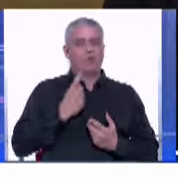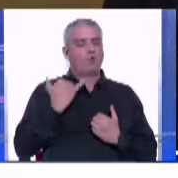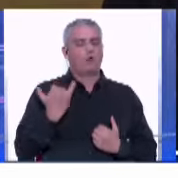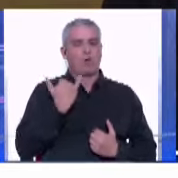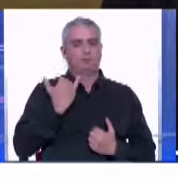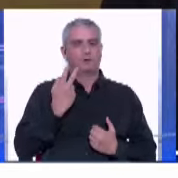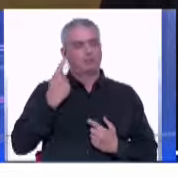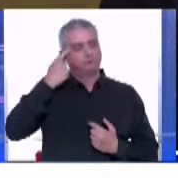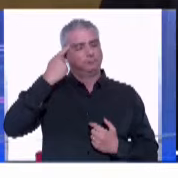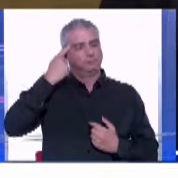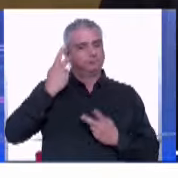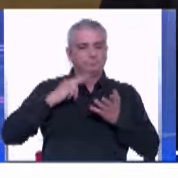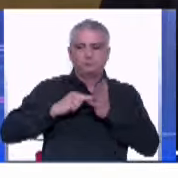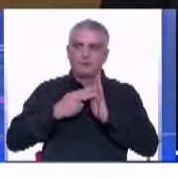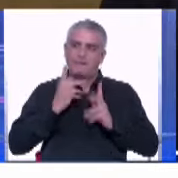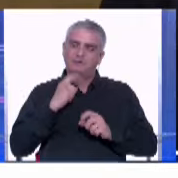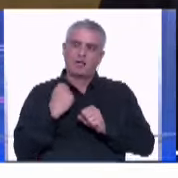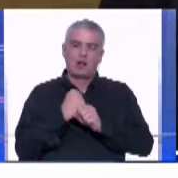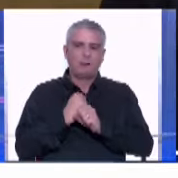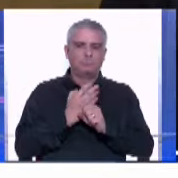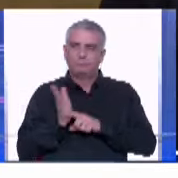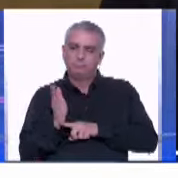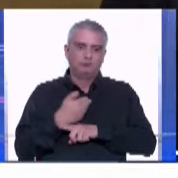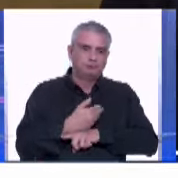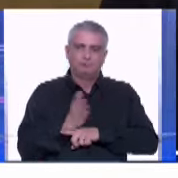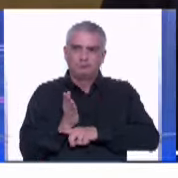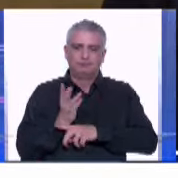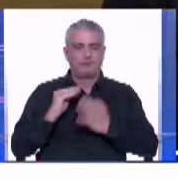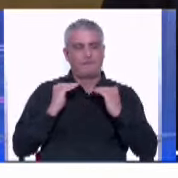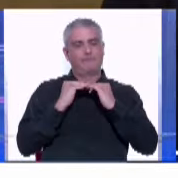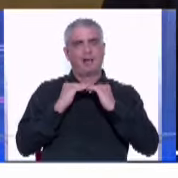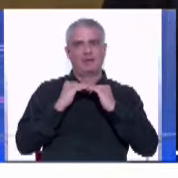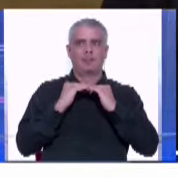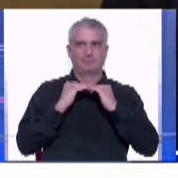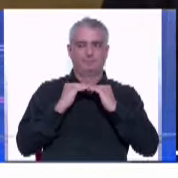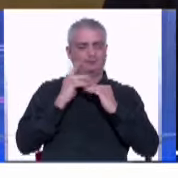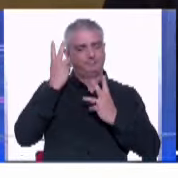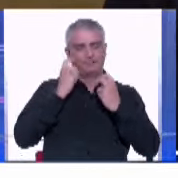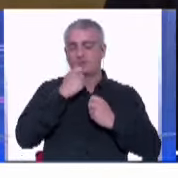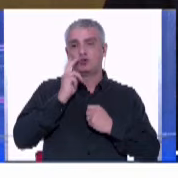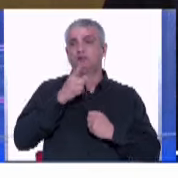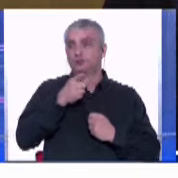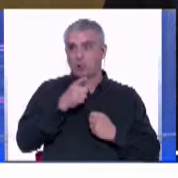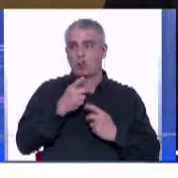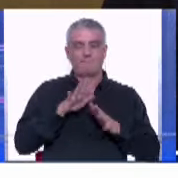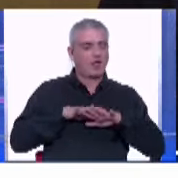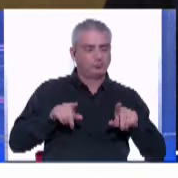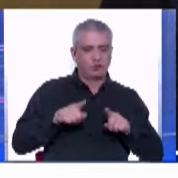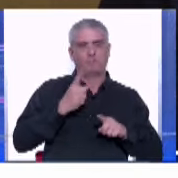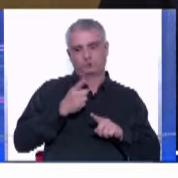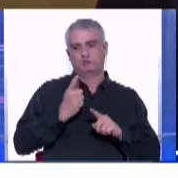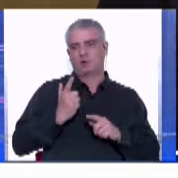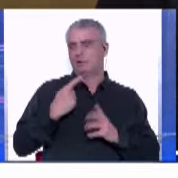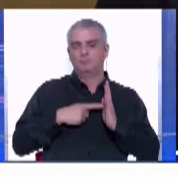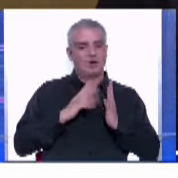הזמן חוזר בראש על הפעולות שהוא צריך לעשות בהתאם למודיעין שיש לו ולשטח, והוא צריך לראות איך